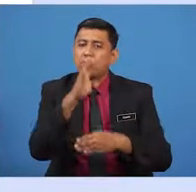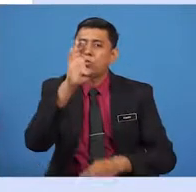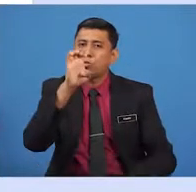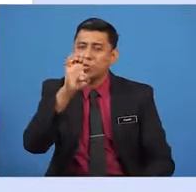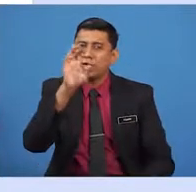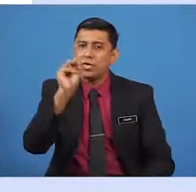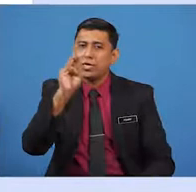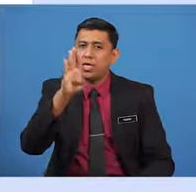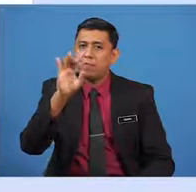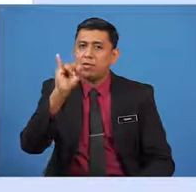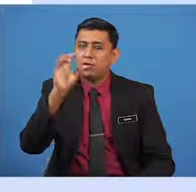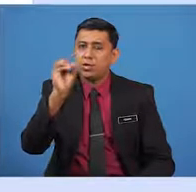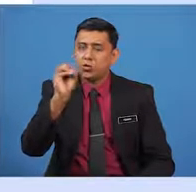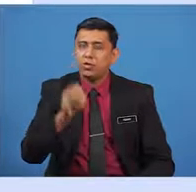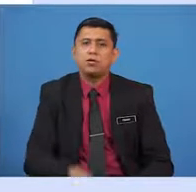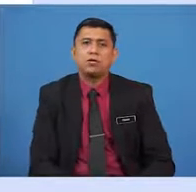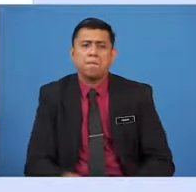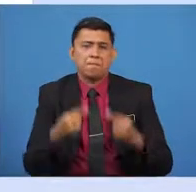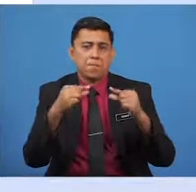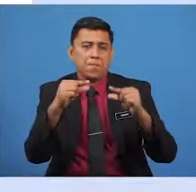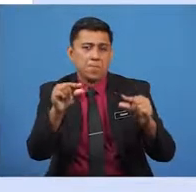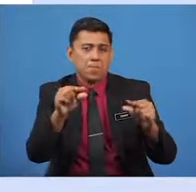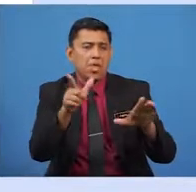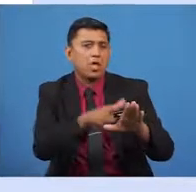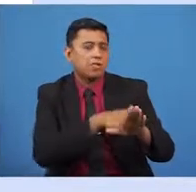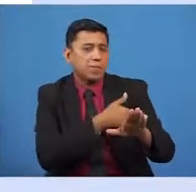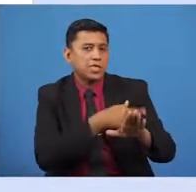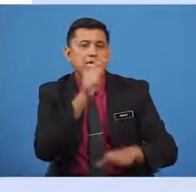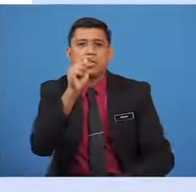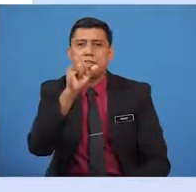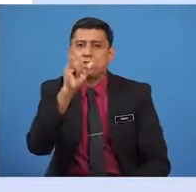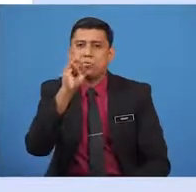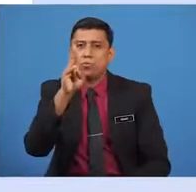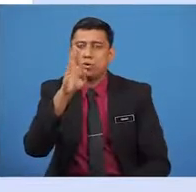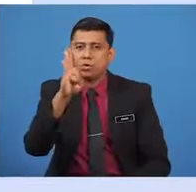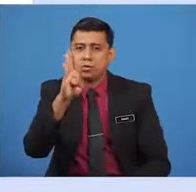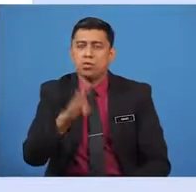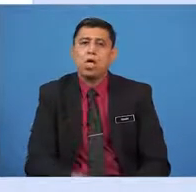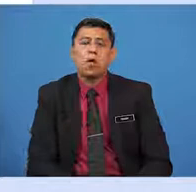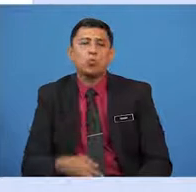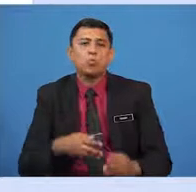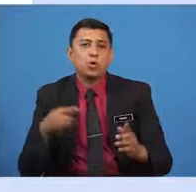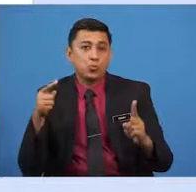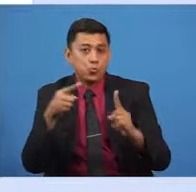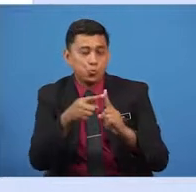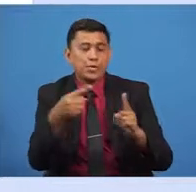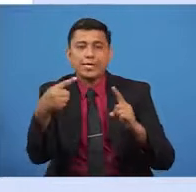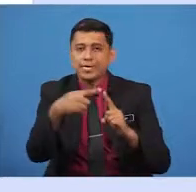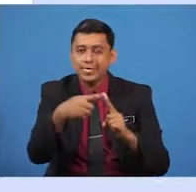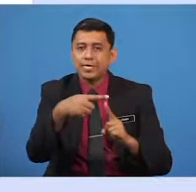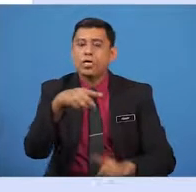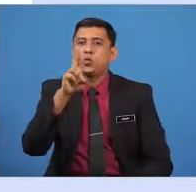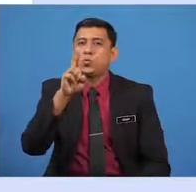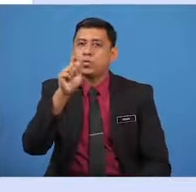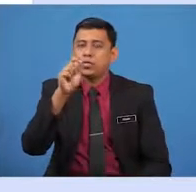pada masa yang sama, embrio bergerak sepanjang tiub falopio menuju ke uterus. Cilia